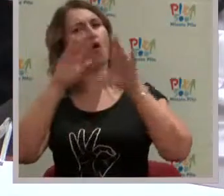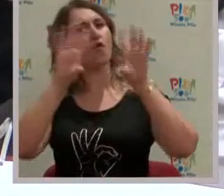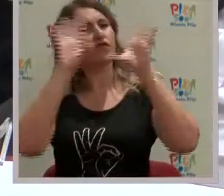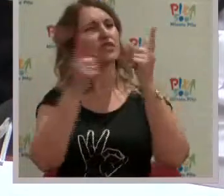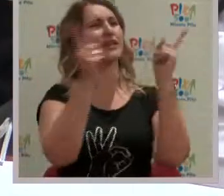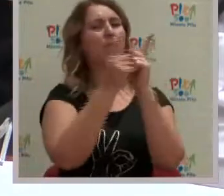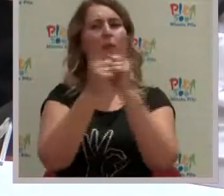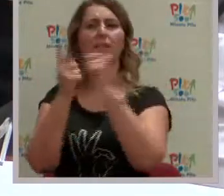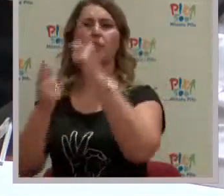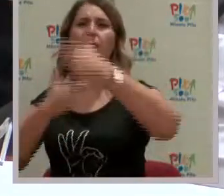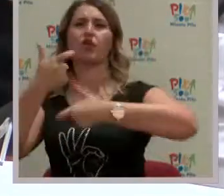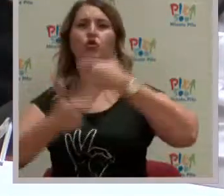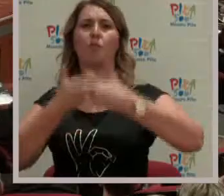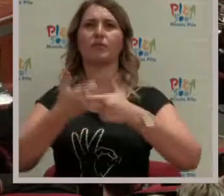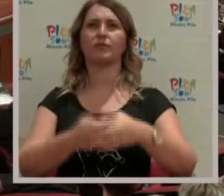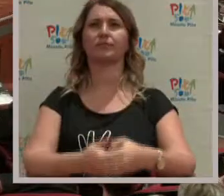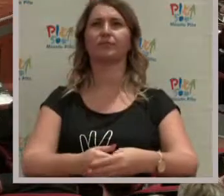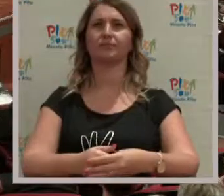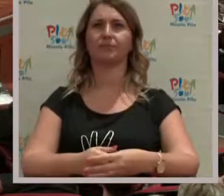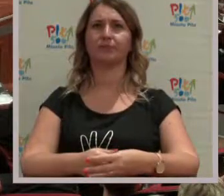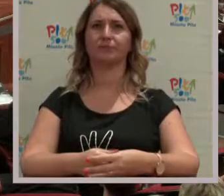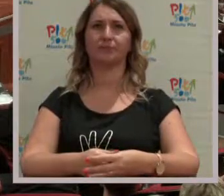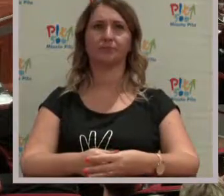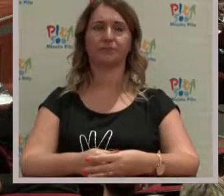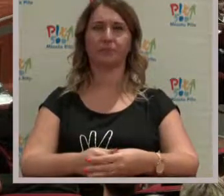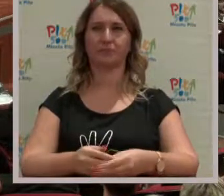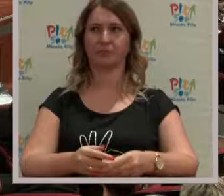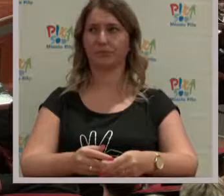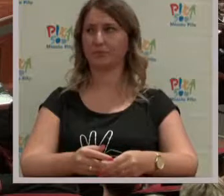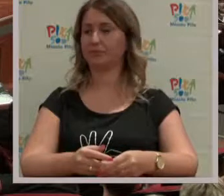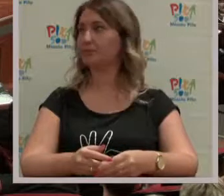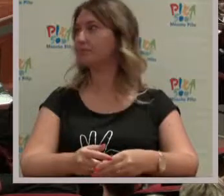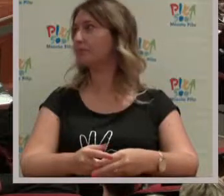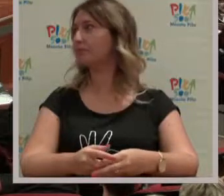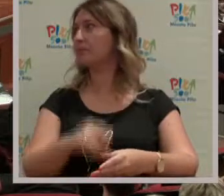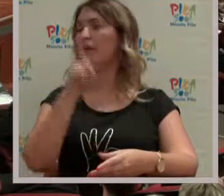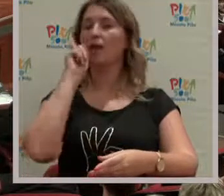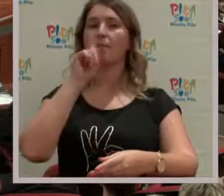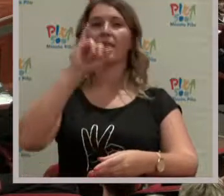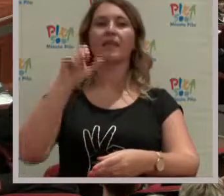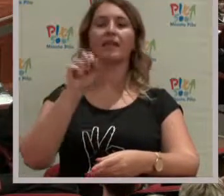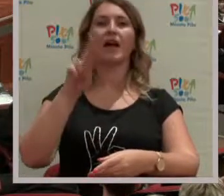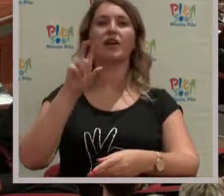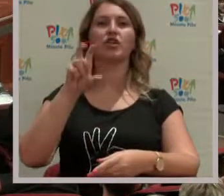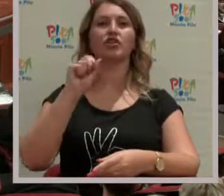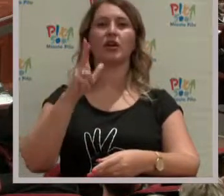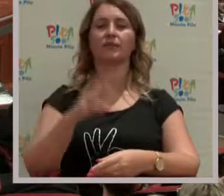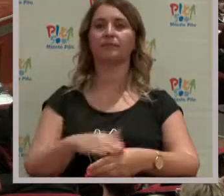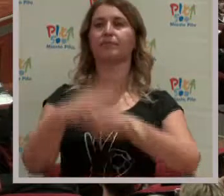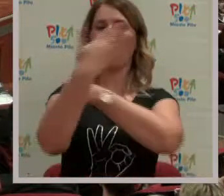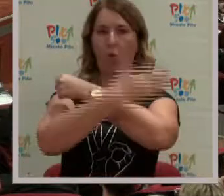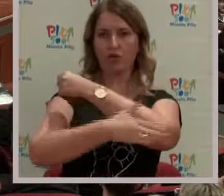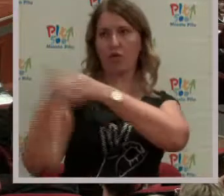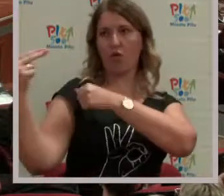pięknie. Dziękuję bardzo. Pan Przewodniczący Paweł Jarczak, bardzo proszę. Panie Prezydencie, ostatniej niedzieli rozstrzygnęły się